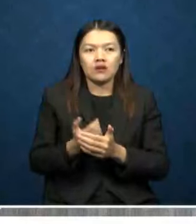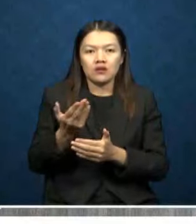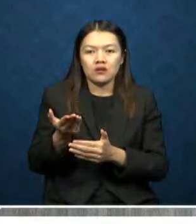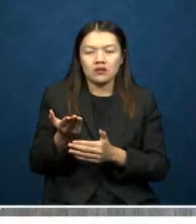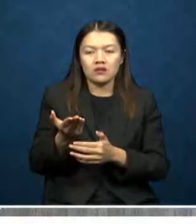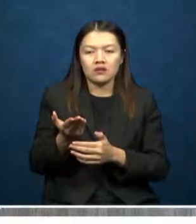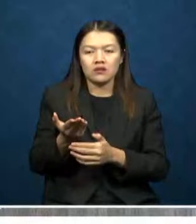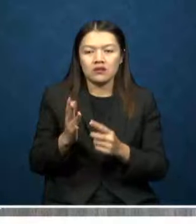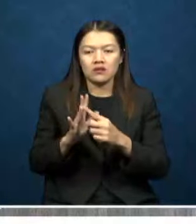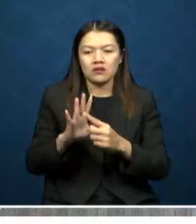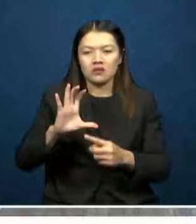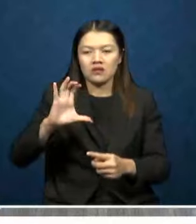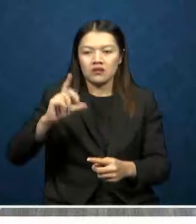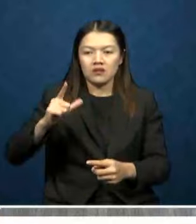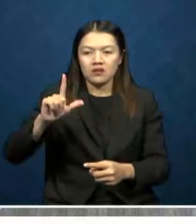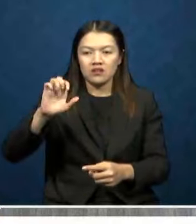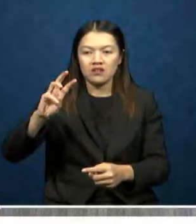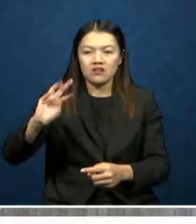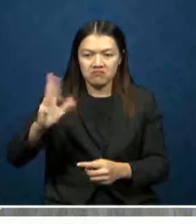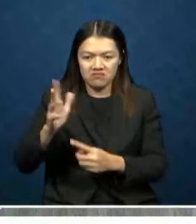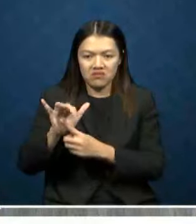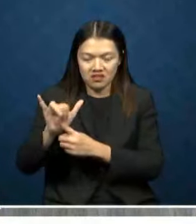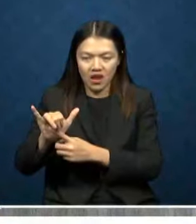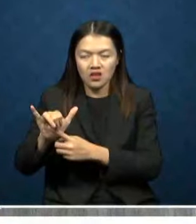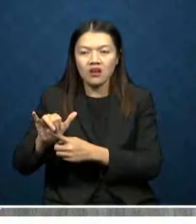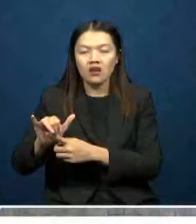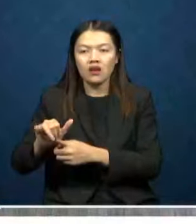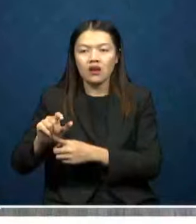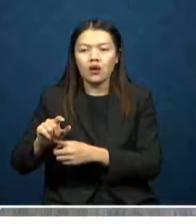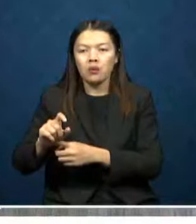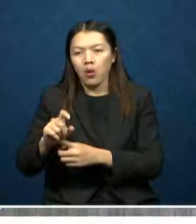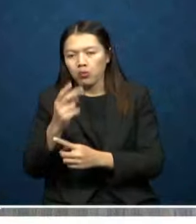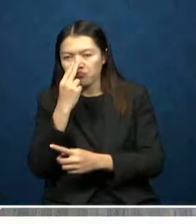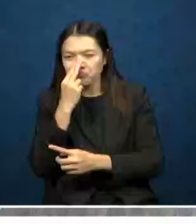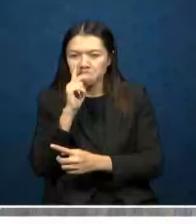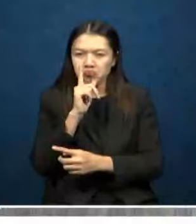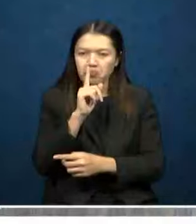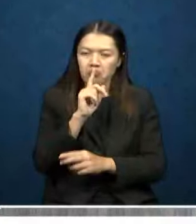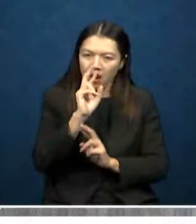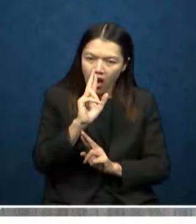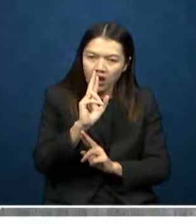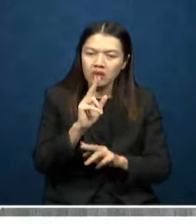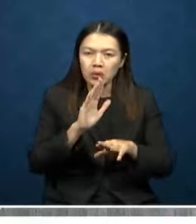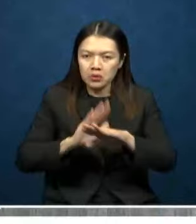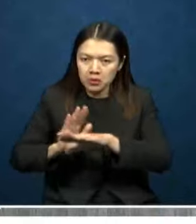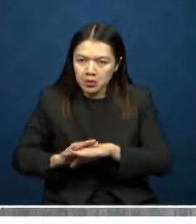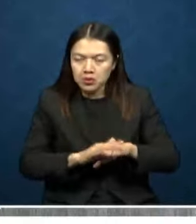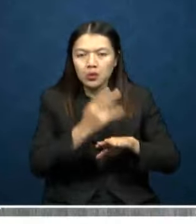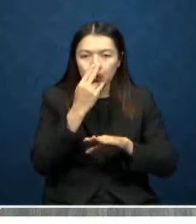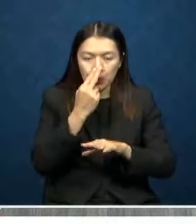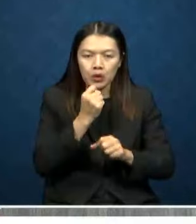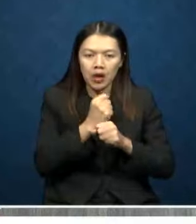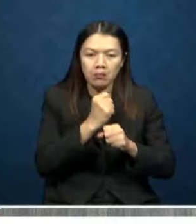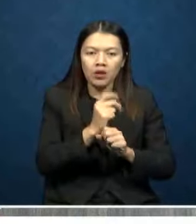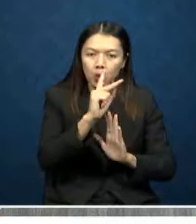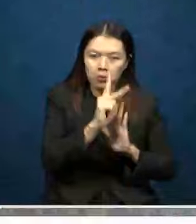เฉลิมชัยเฟื่องคอได้พูดจาถึงความเสี่ยงนะครับในการปฏิบัติหน้าที่ที่อาจจะผิด